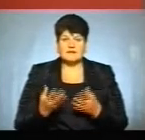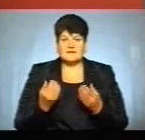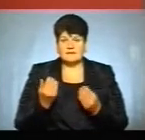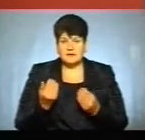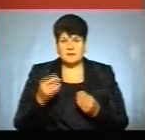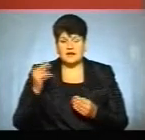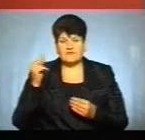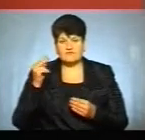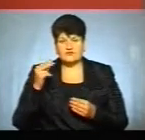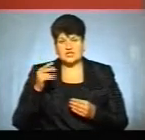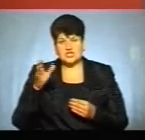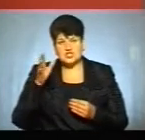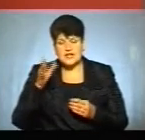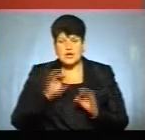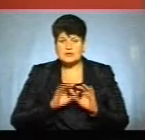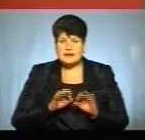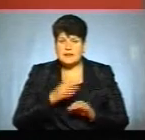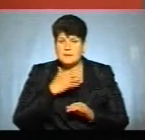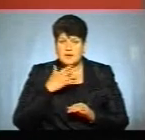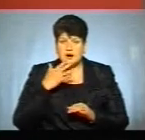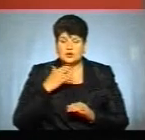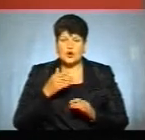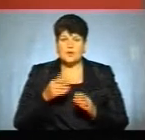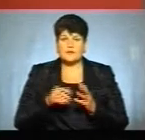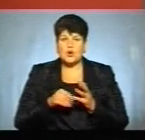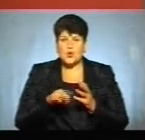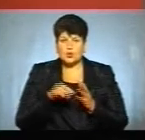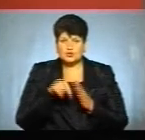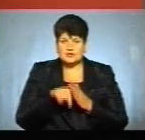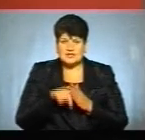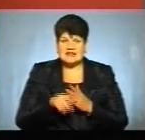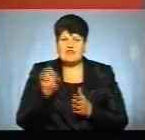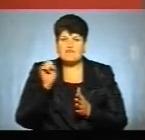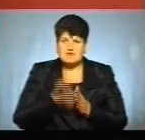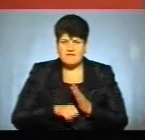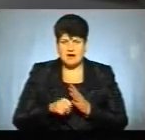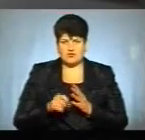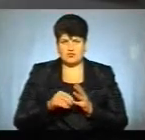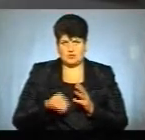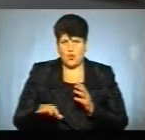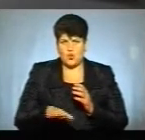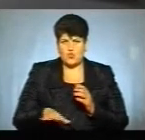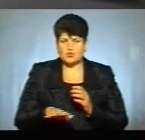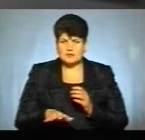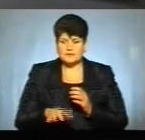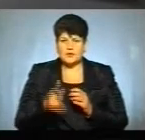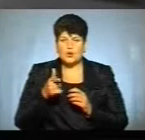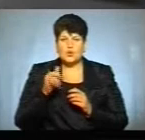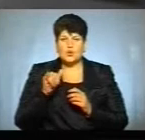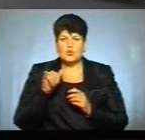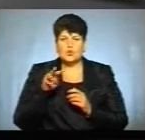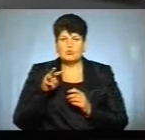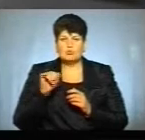розказали дуже багато про ґрунтознавці, про те, як вбивається ґрунт. Адже гумус – це